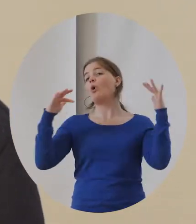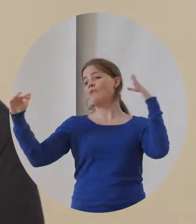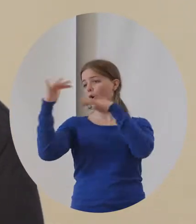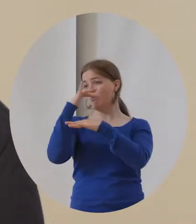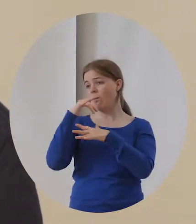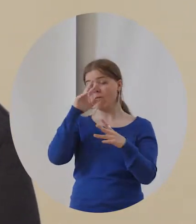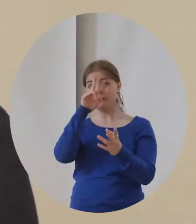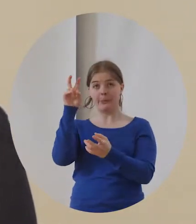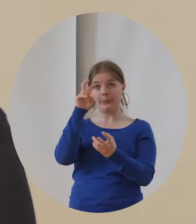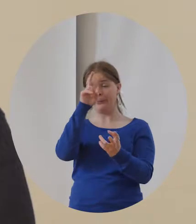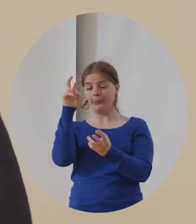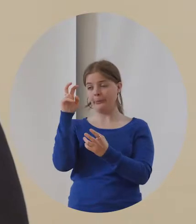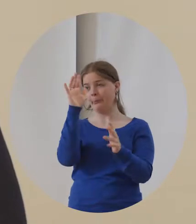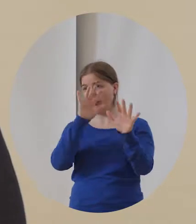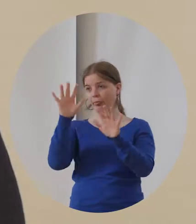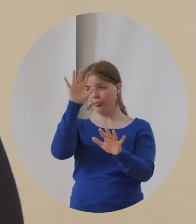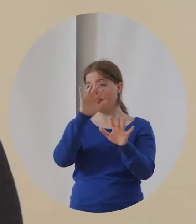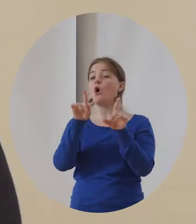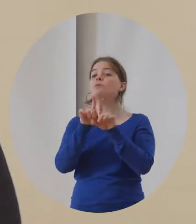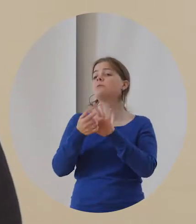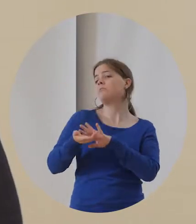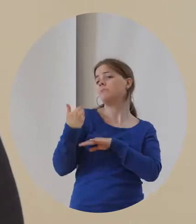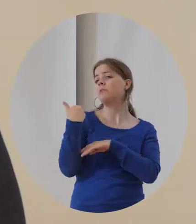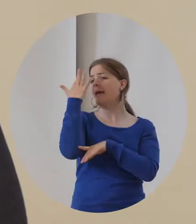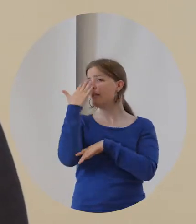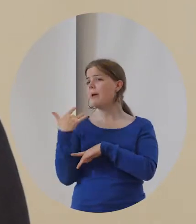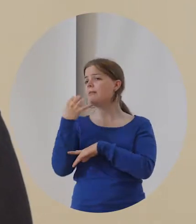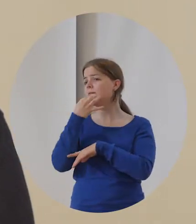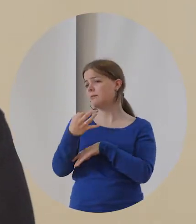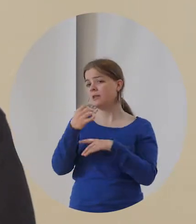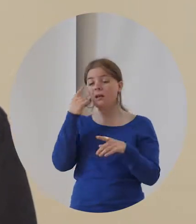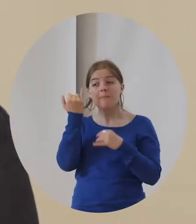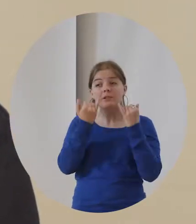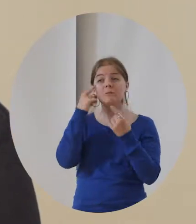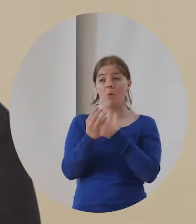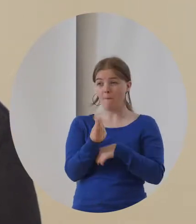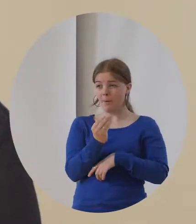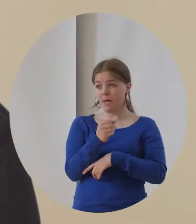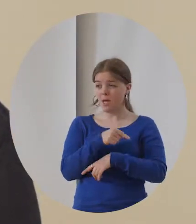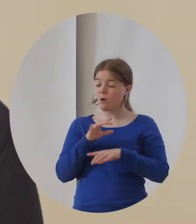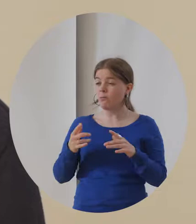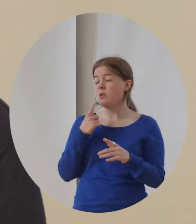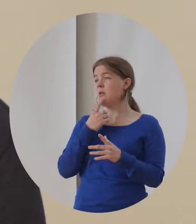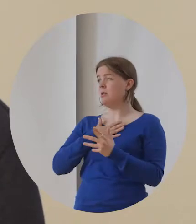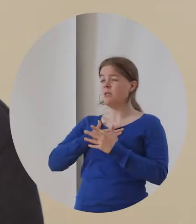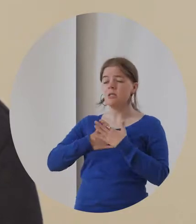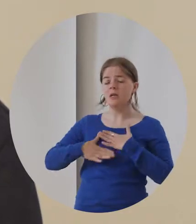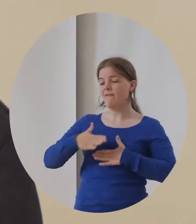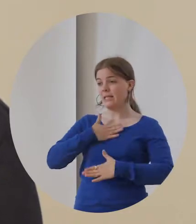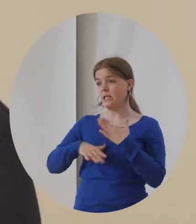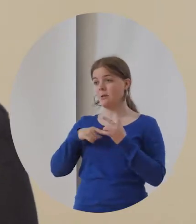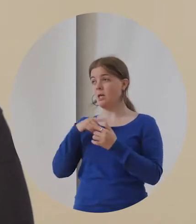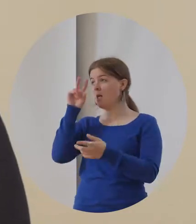disait Elisabeth, on imagine chez ces petits bébés toute la fatigue que cela peut procurer, avec toutes ces